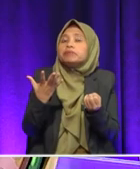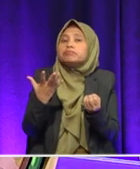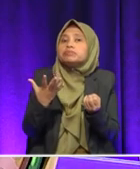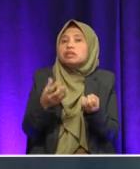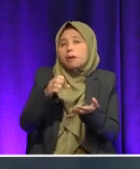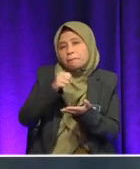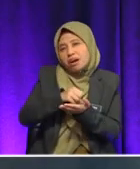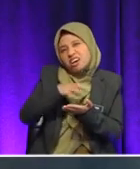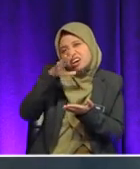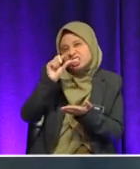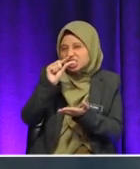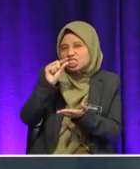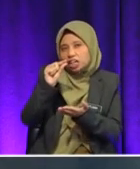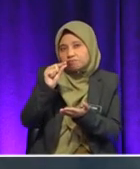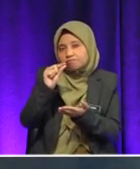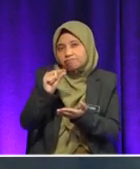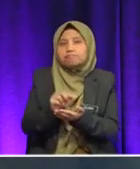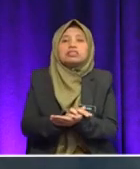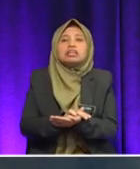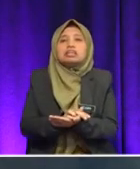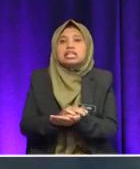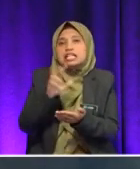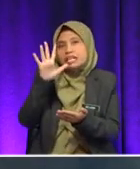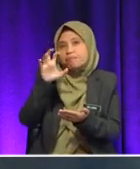sedikit jadi oke